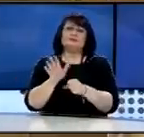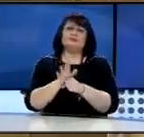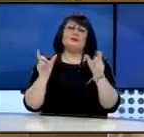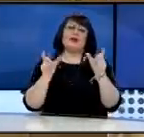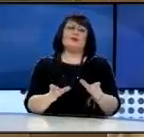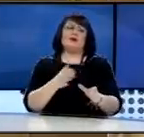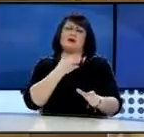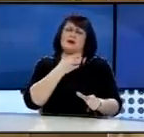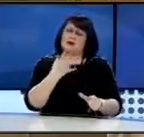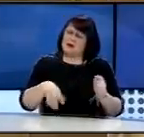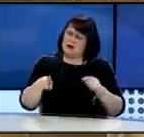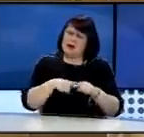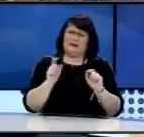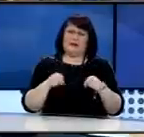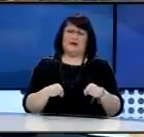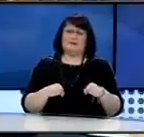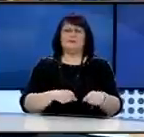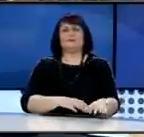που έχει ανάγκη η χώρα.